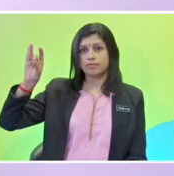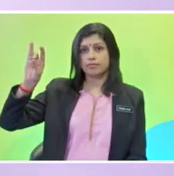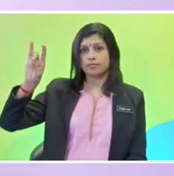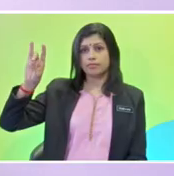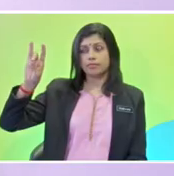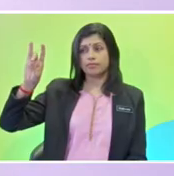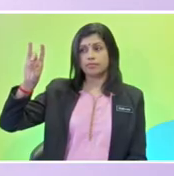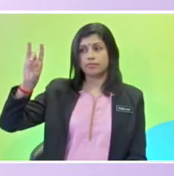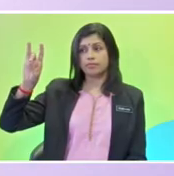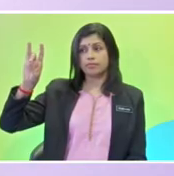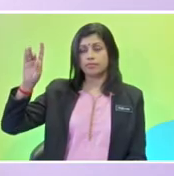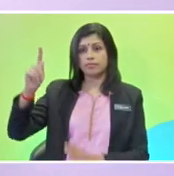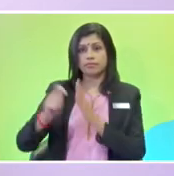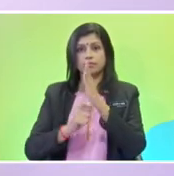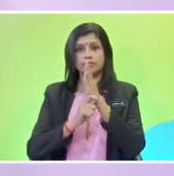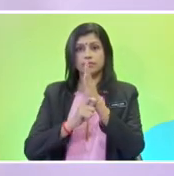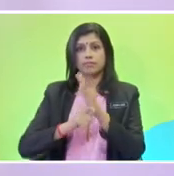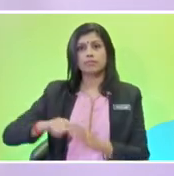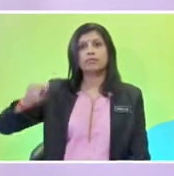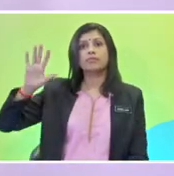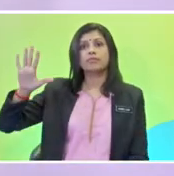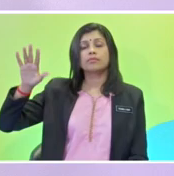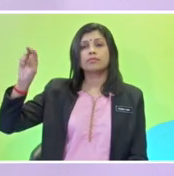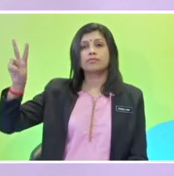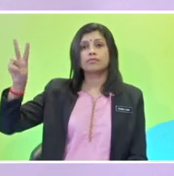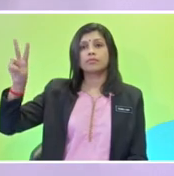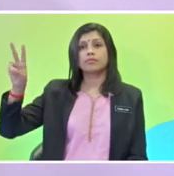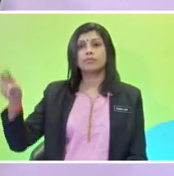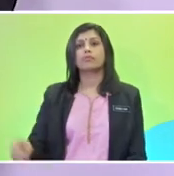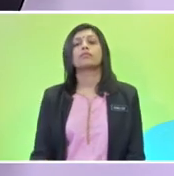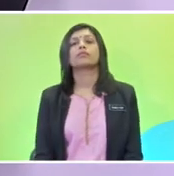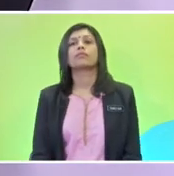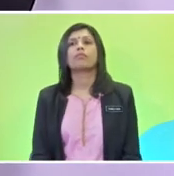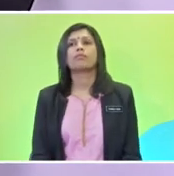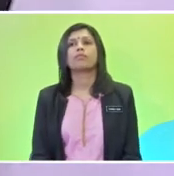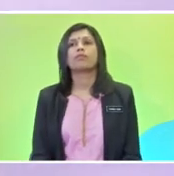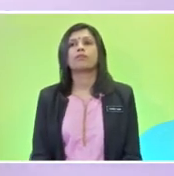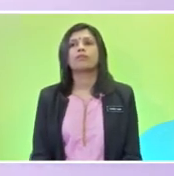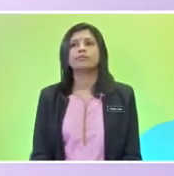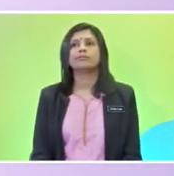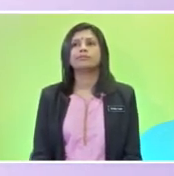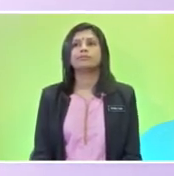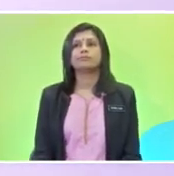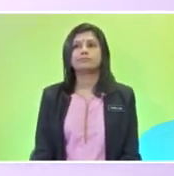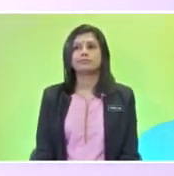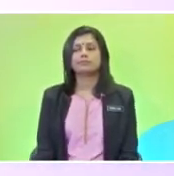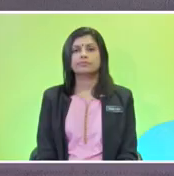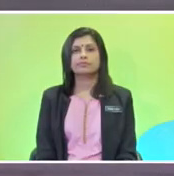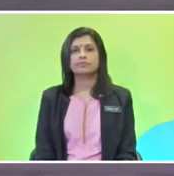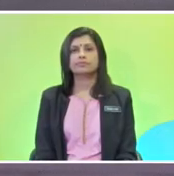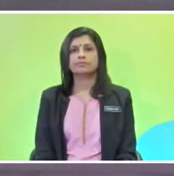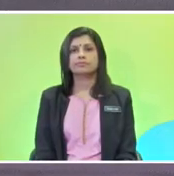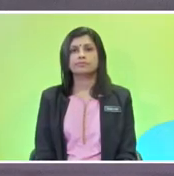398 tambah 52. Jadi kali ini kita